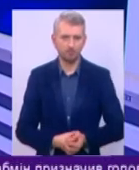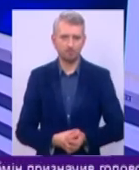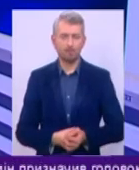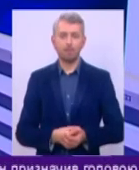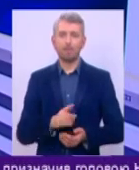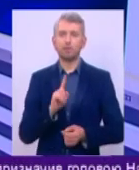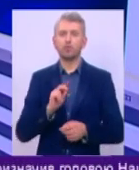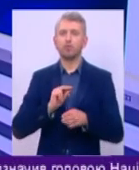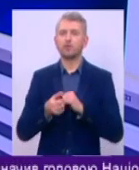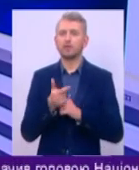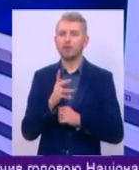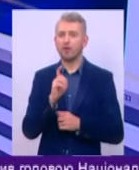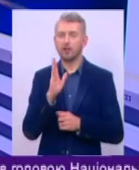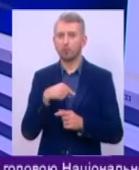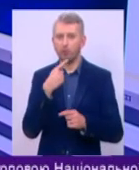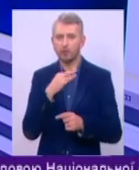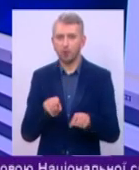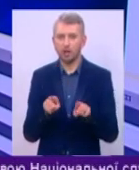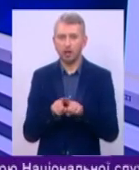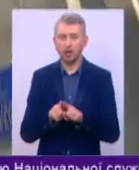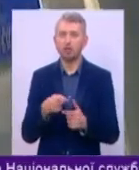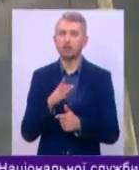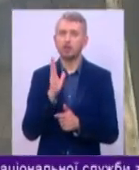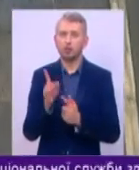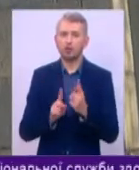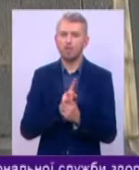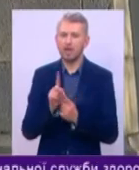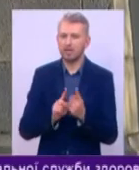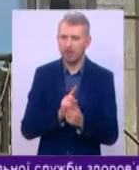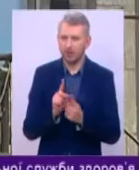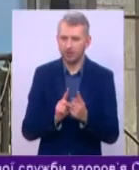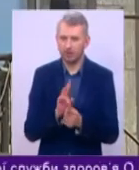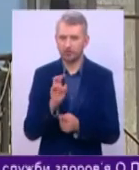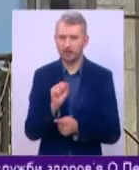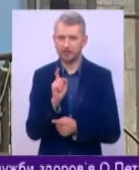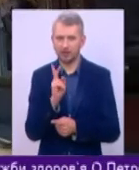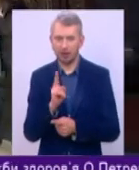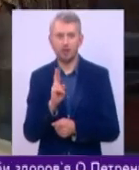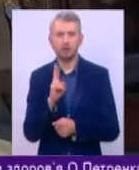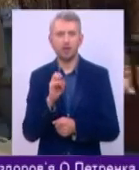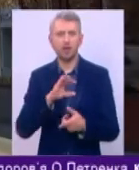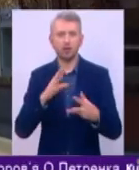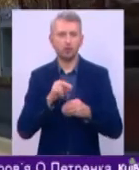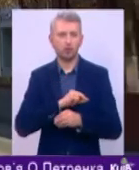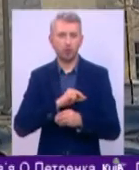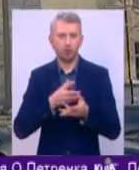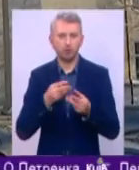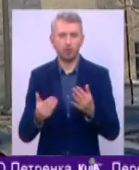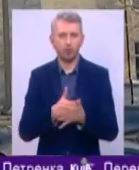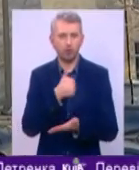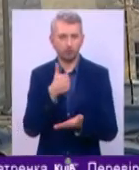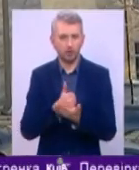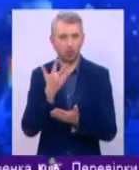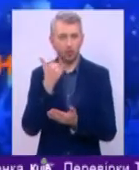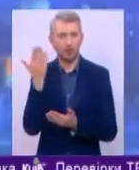Ну що ж, за лічені хвилини будемо говорити про таке. Отже, чи буде перезавантаження НАЗК? Як на результативність роботи вплине новий очільник,